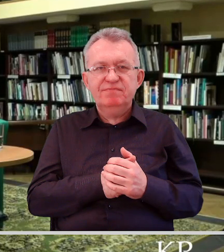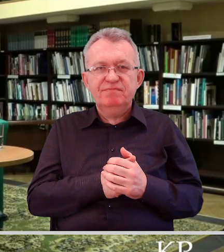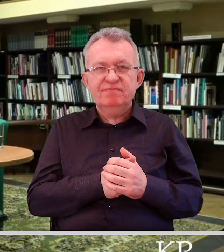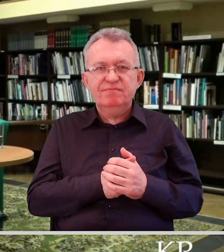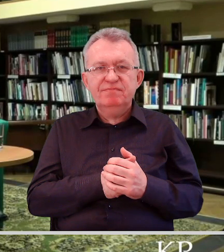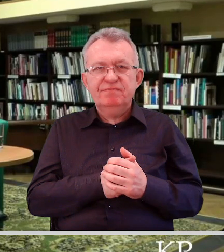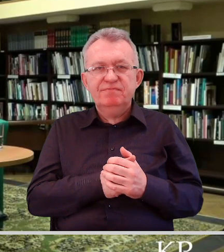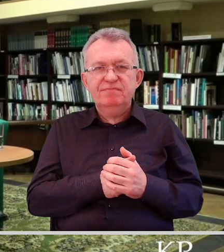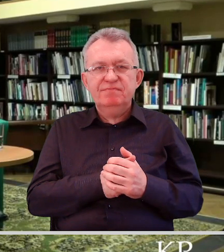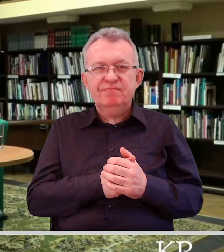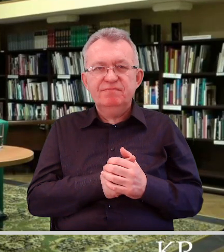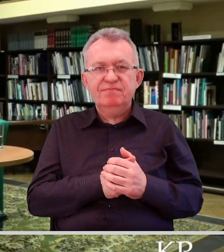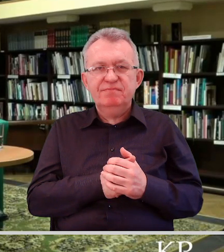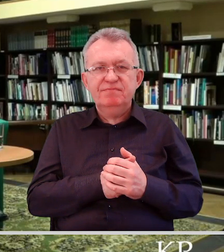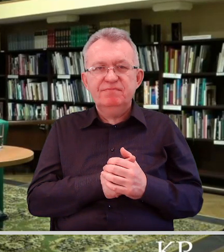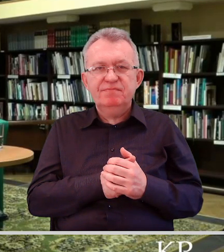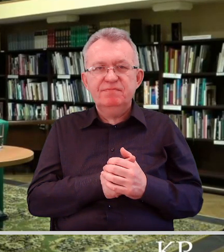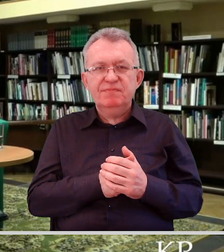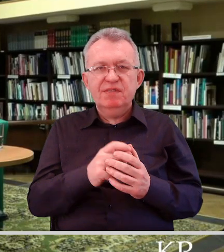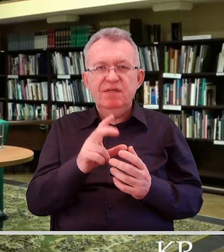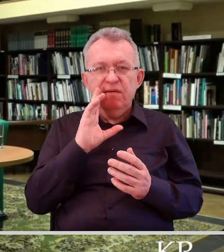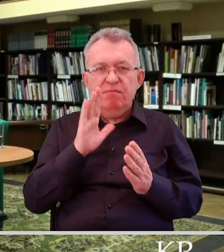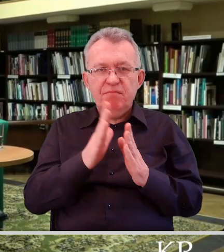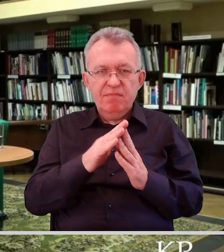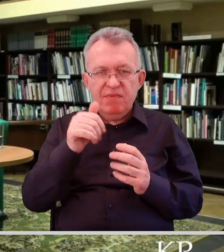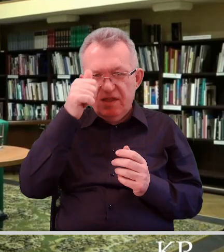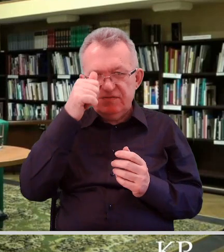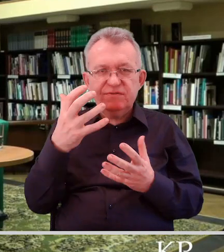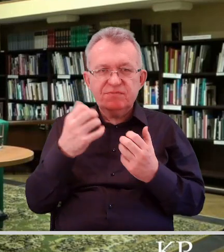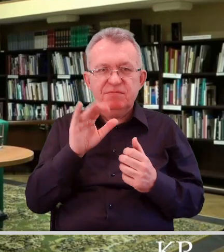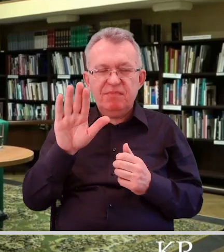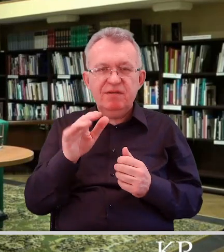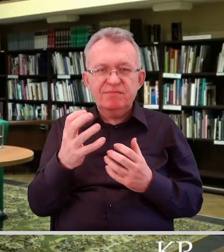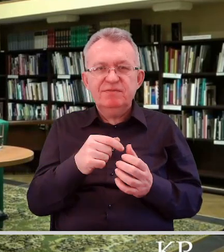ciekawe. Niesamowita historia, że pani ma i przyszła z tym nazwiskiem.